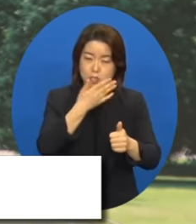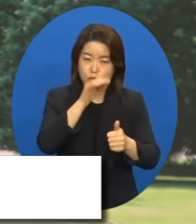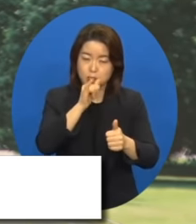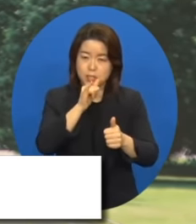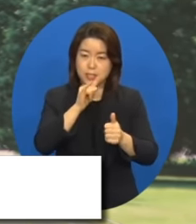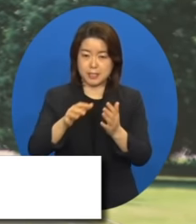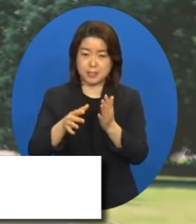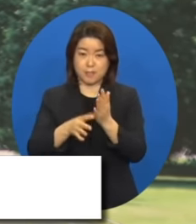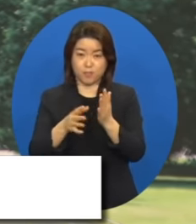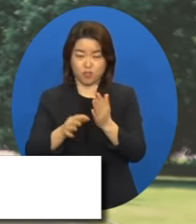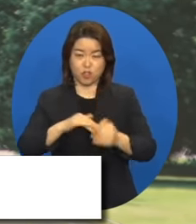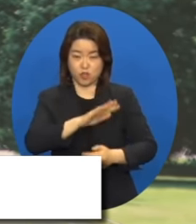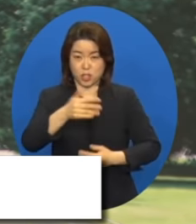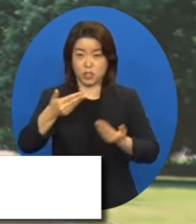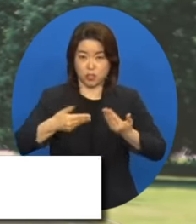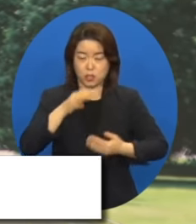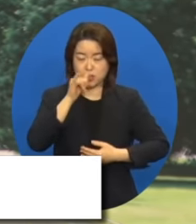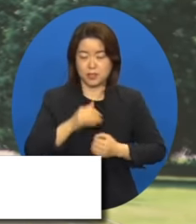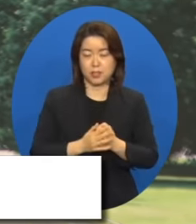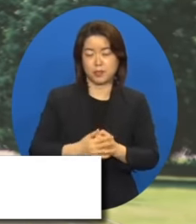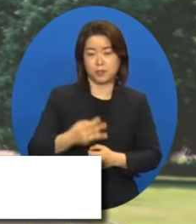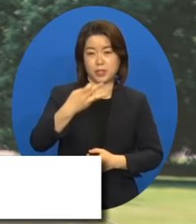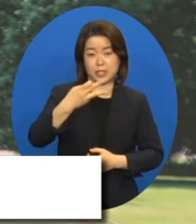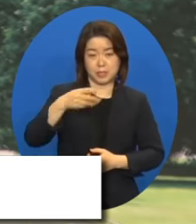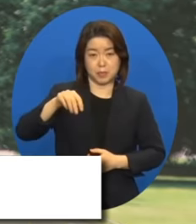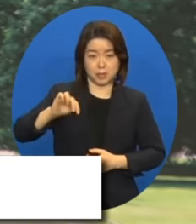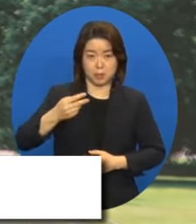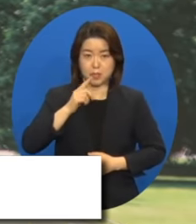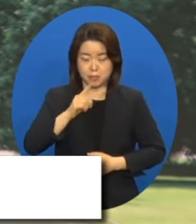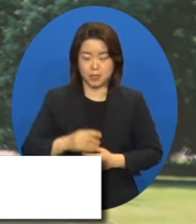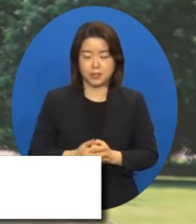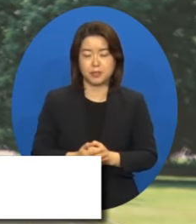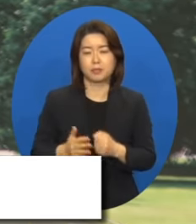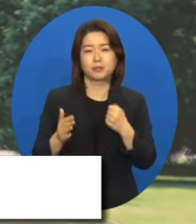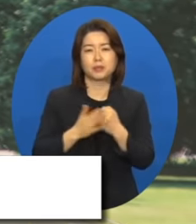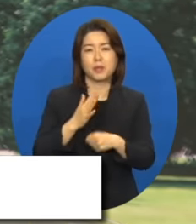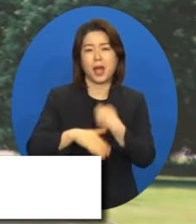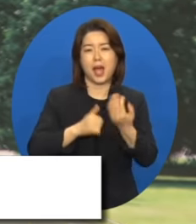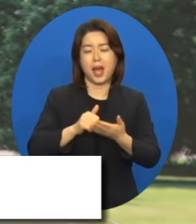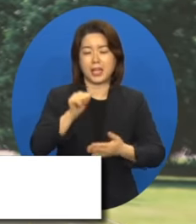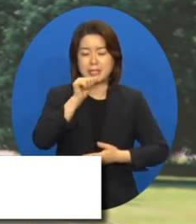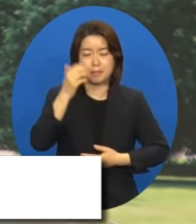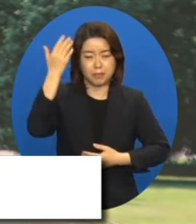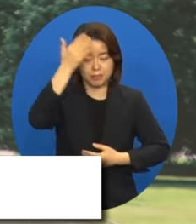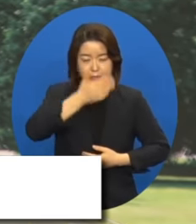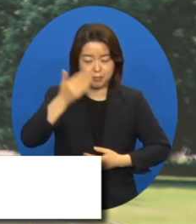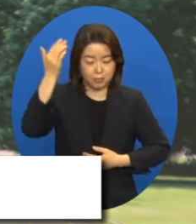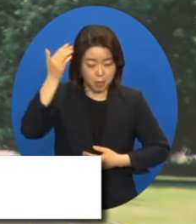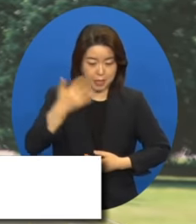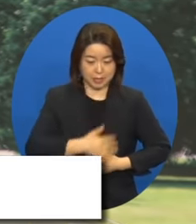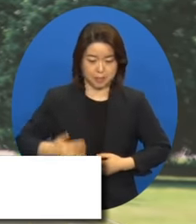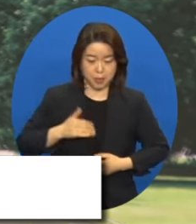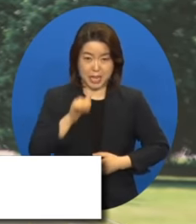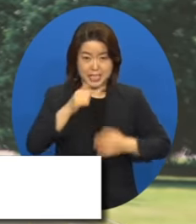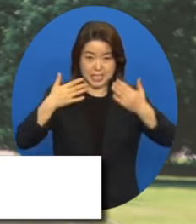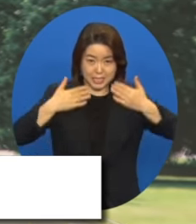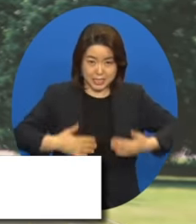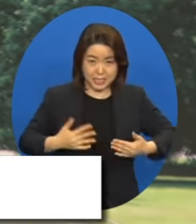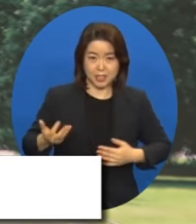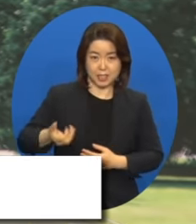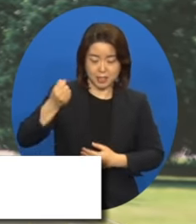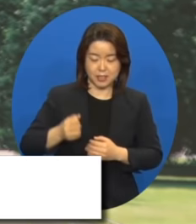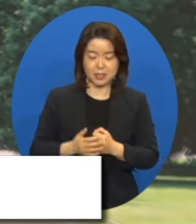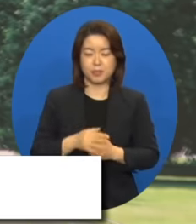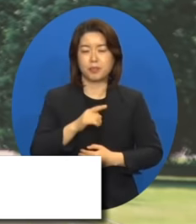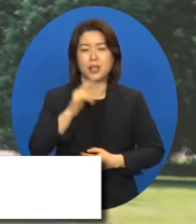주셨다고요. 13절 말씀에 보실까요? 그러므로 하나님의 전신갑주를 취하라. 이는 악한 날에